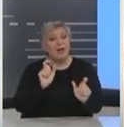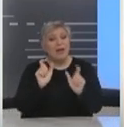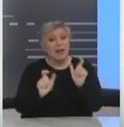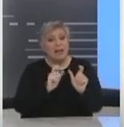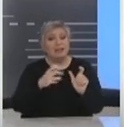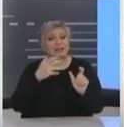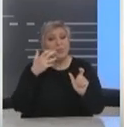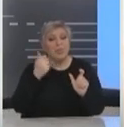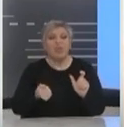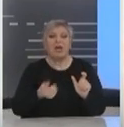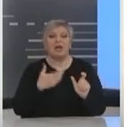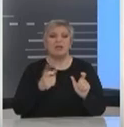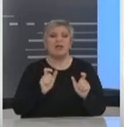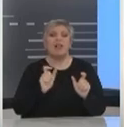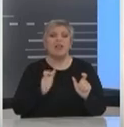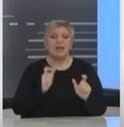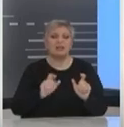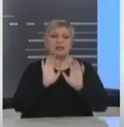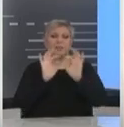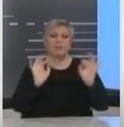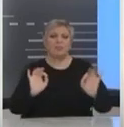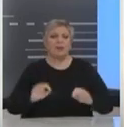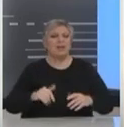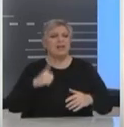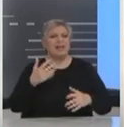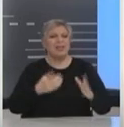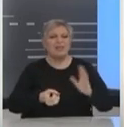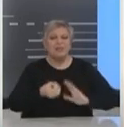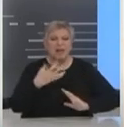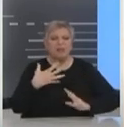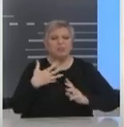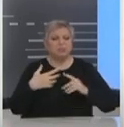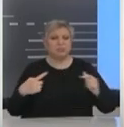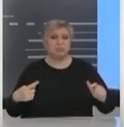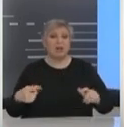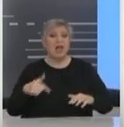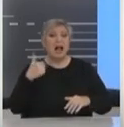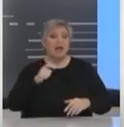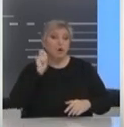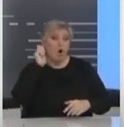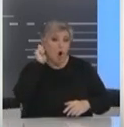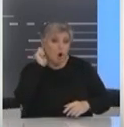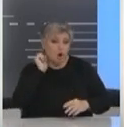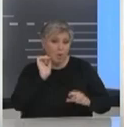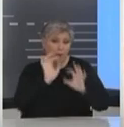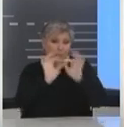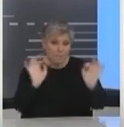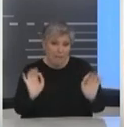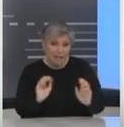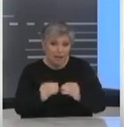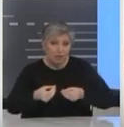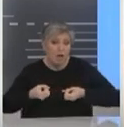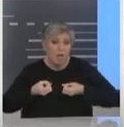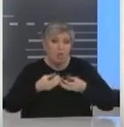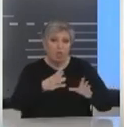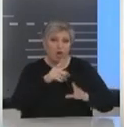μορφή, γεωγραφική, έργα όμνης, χωρίς έργα όμνης δεν μας ενδιαφέρει. Το όνομα Μακεδονία δεν θα πάει στους Σκοπιανούς.